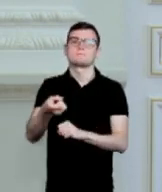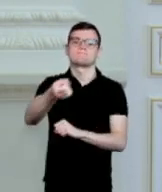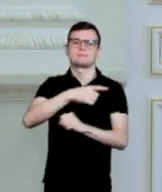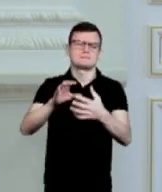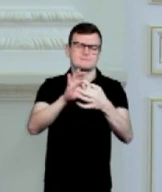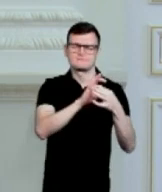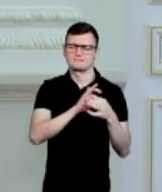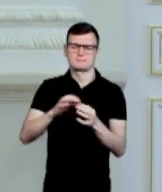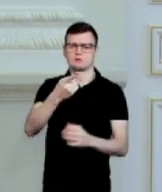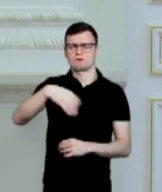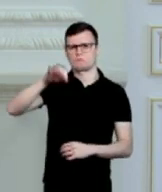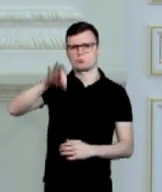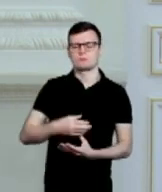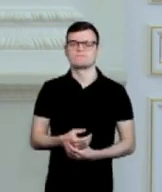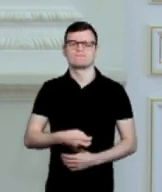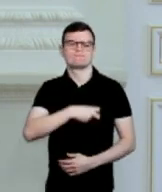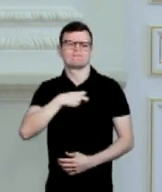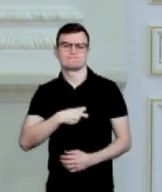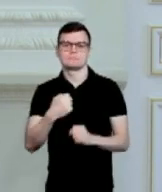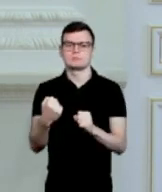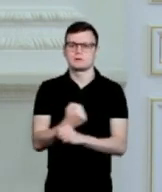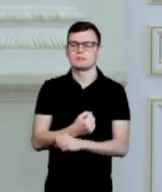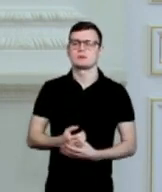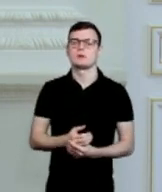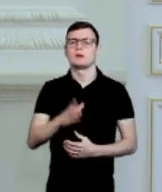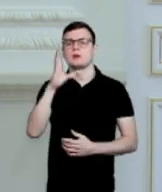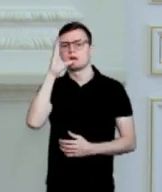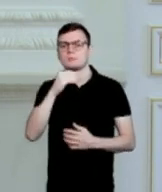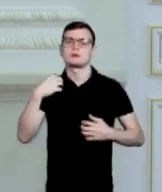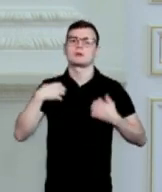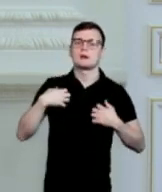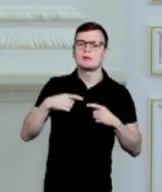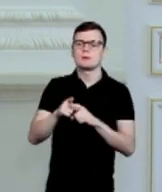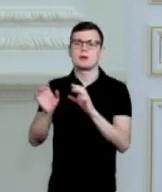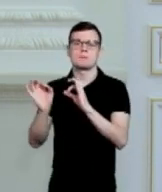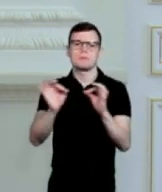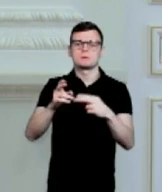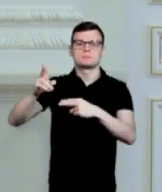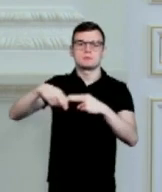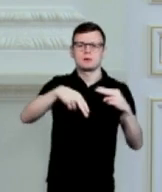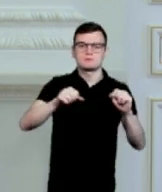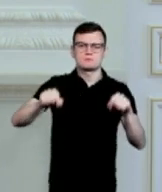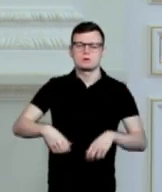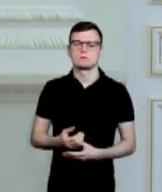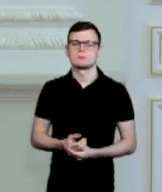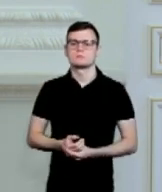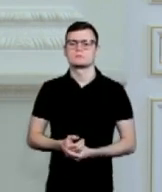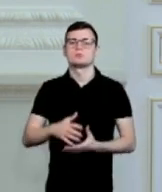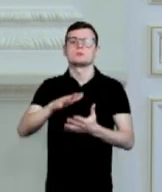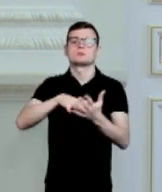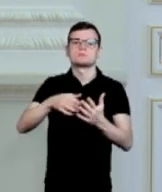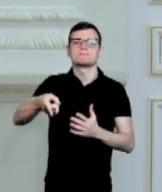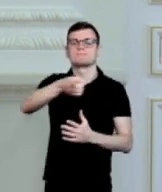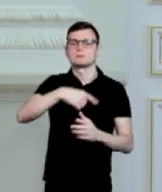vienybės, ryšto, gebėjimo greitai ir efektyviai priimti sprendimus. Ir toliau privalėsime